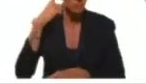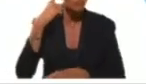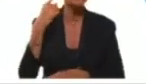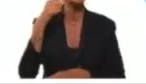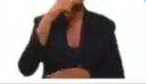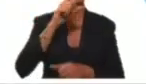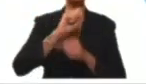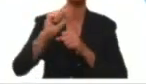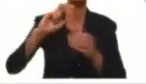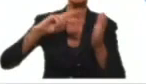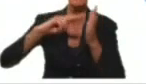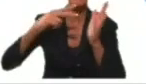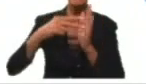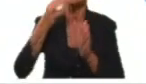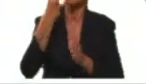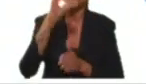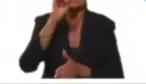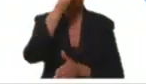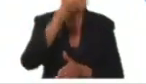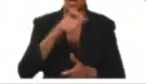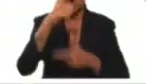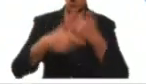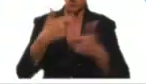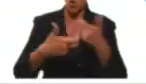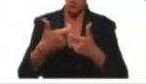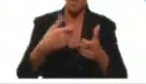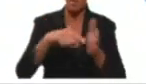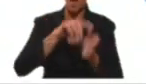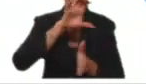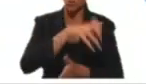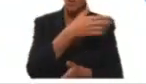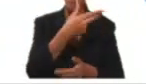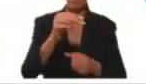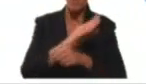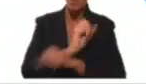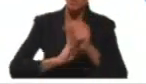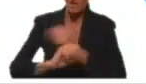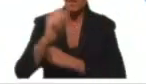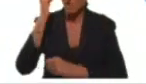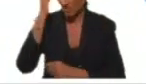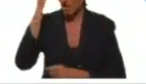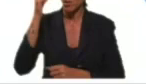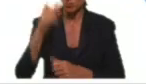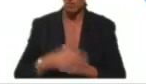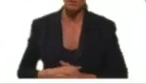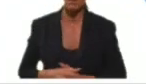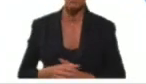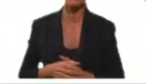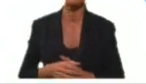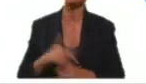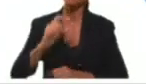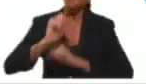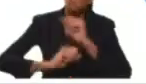że pierwszy lepszy planer czy aplikacja, którą mają Państwo w telefonie, da taki sam rezultat, bo nie, tak? No tam pracowali nad